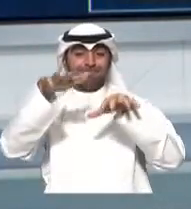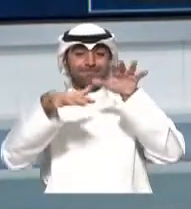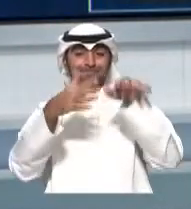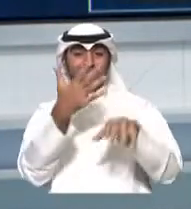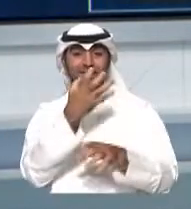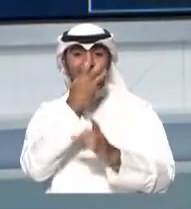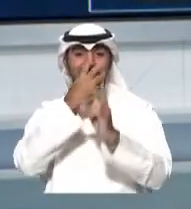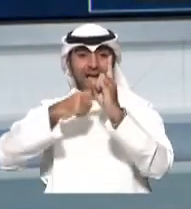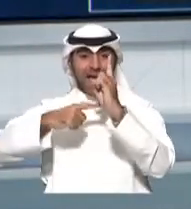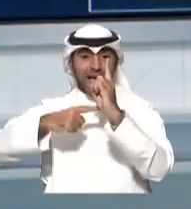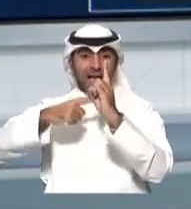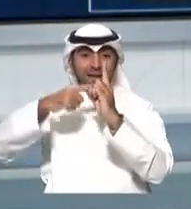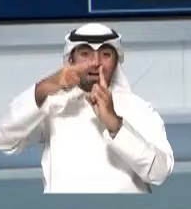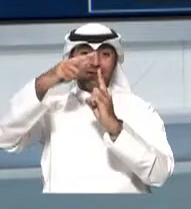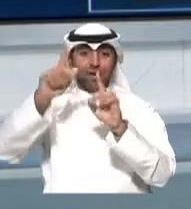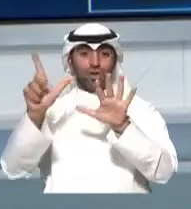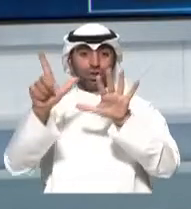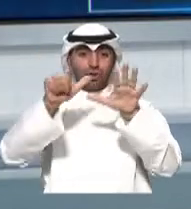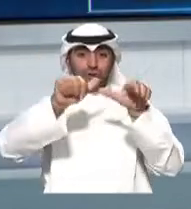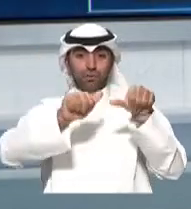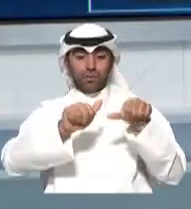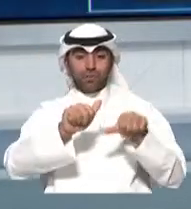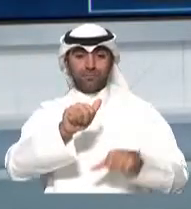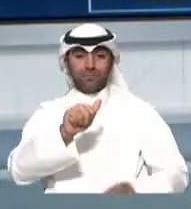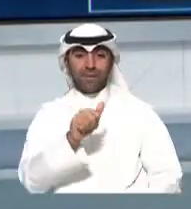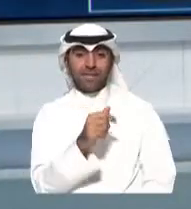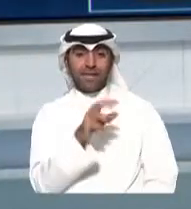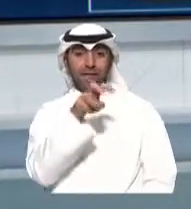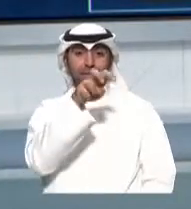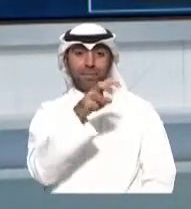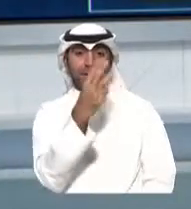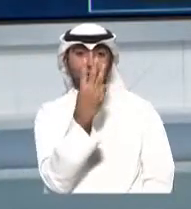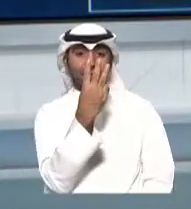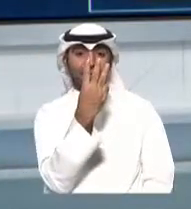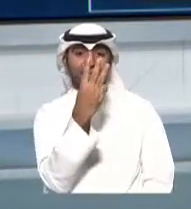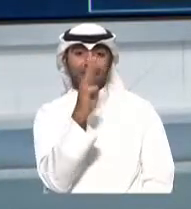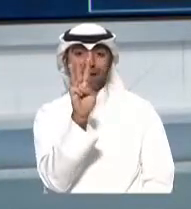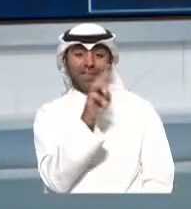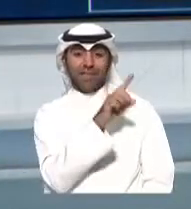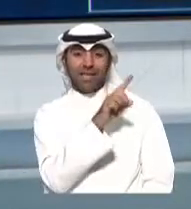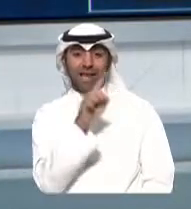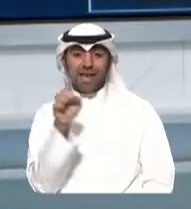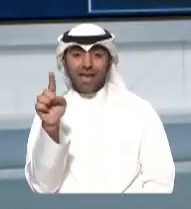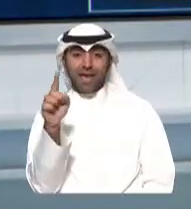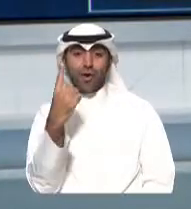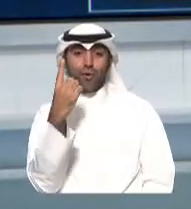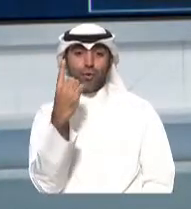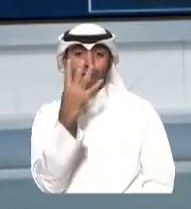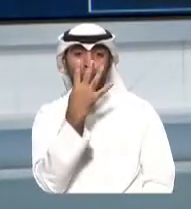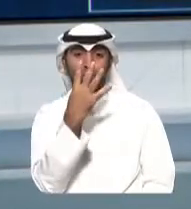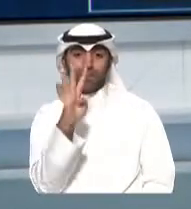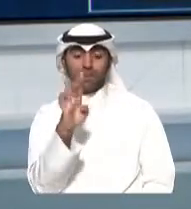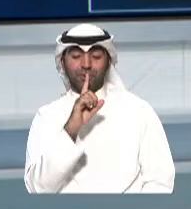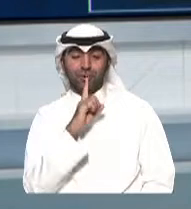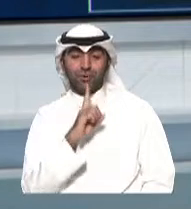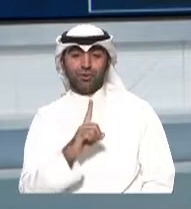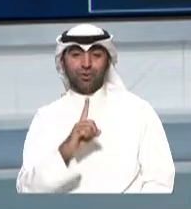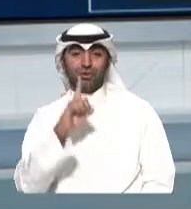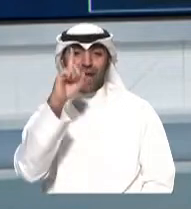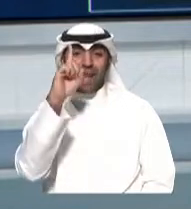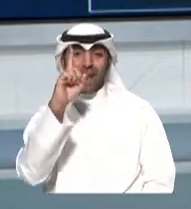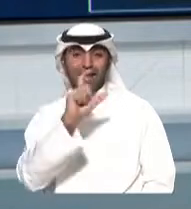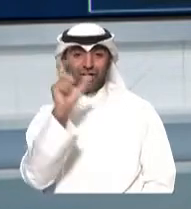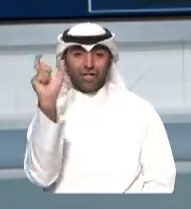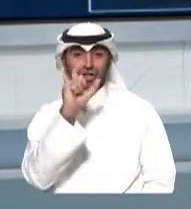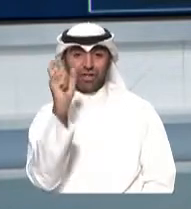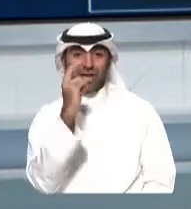40 وال 41 درجة مئوية. درجات الحرارة ما راح تتراجع عن 35 درجة مئوية إلا مع نهاية الأسبوع الأخير أو في الأسبوع الأخير